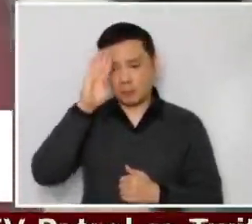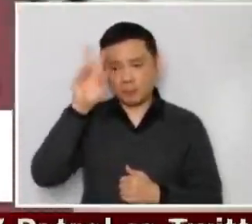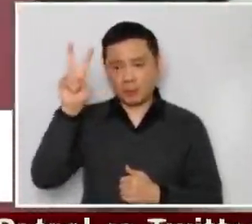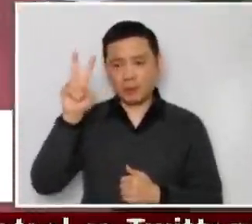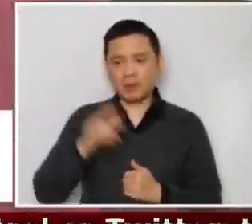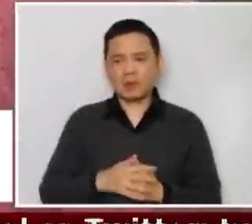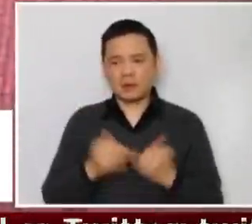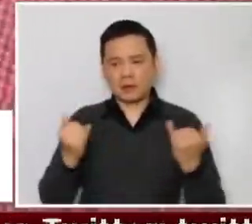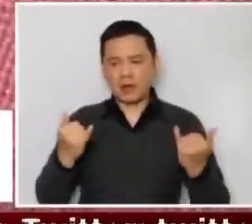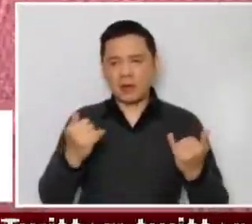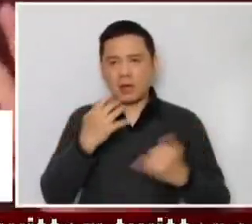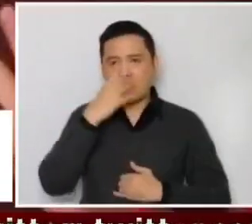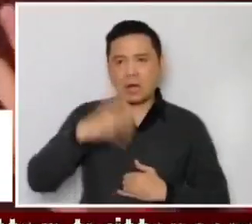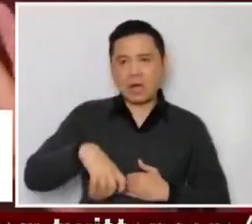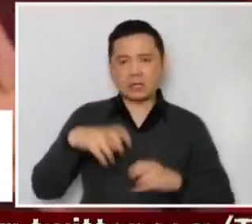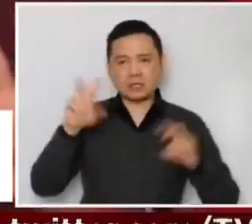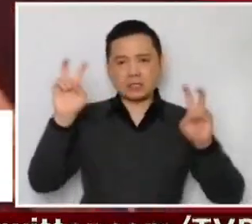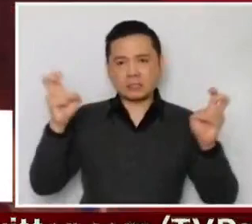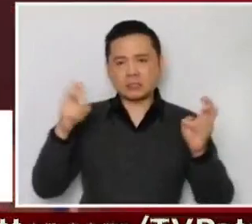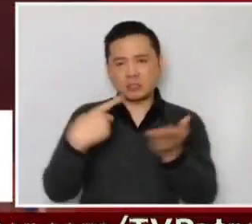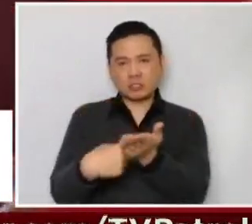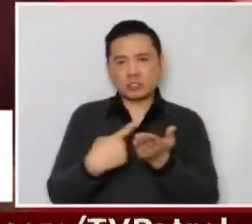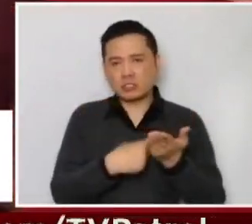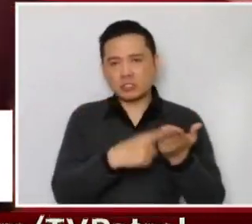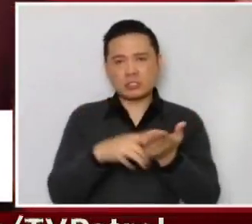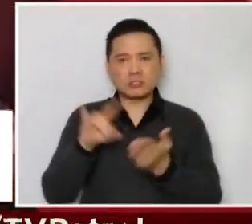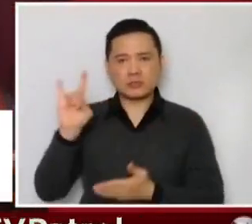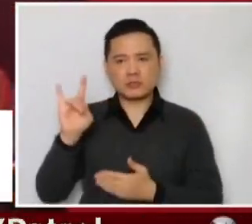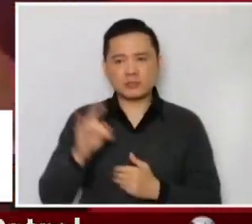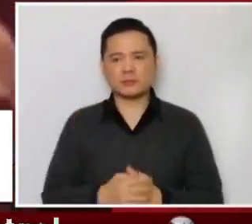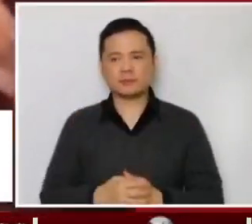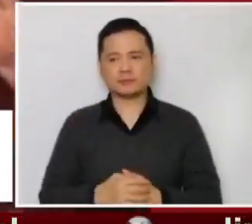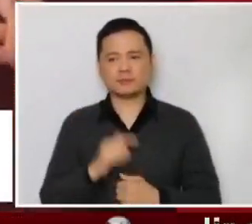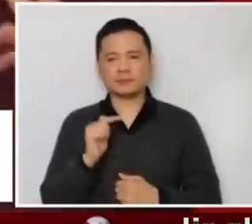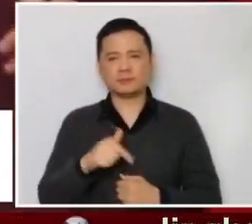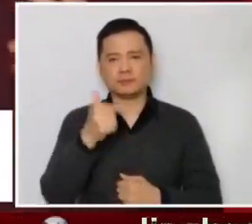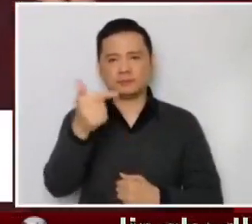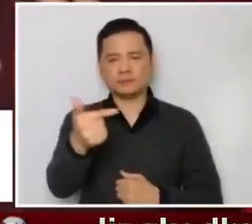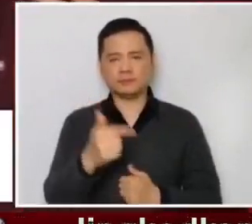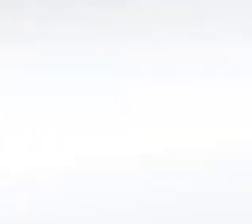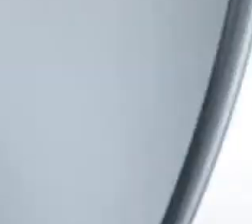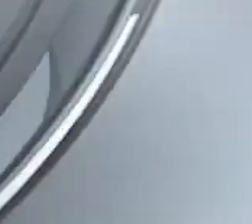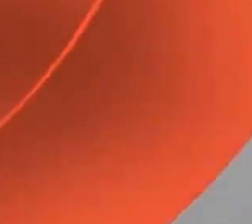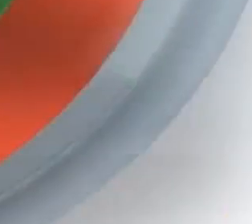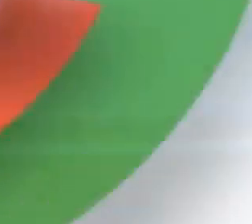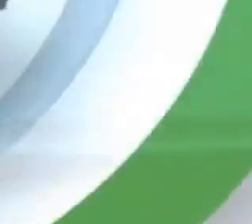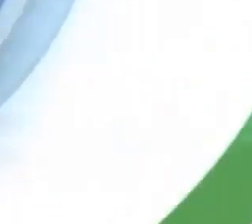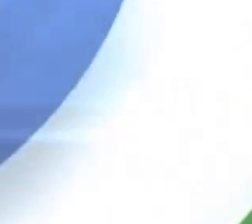napag-uusapan sa social media. Jackie Manabat, ABS-CBN News.